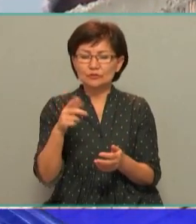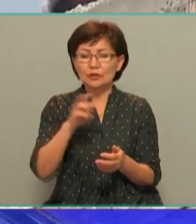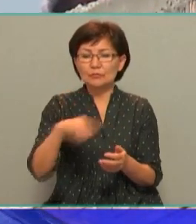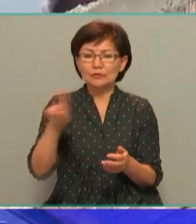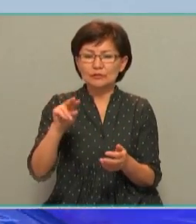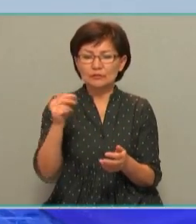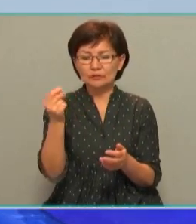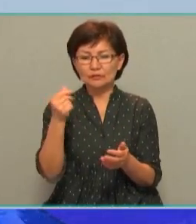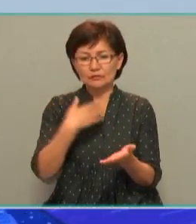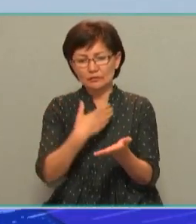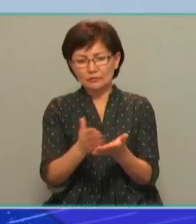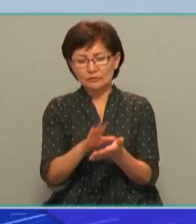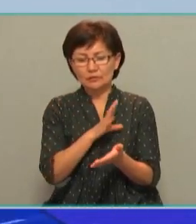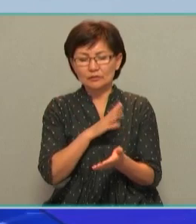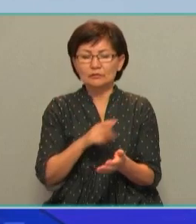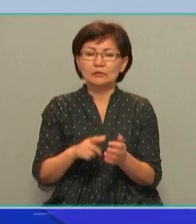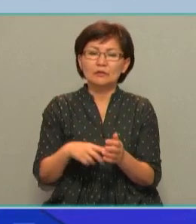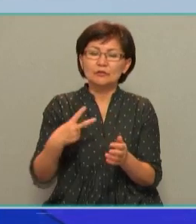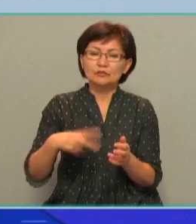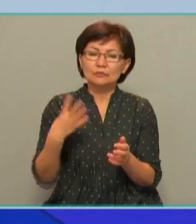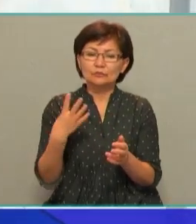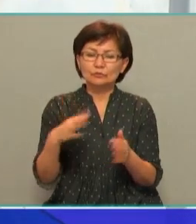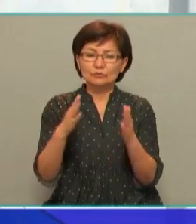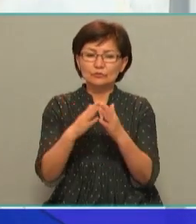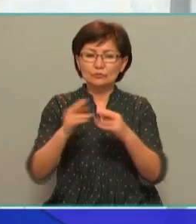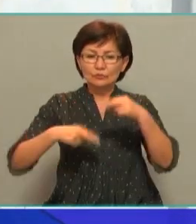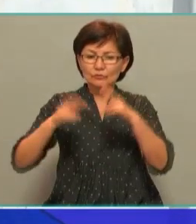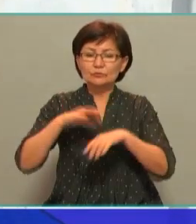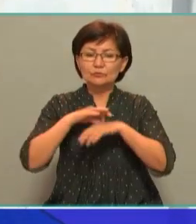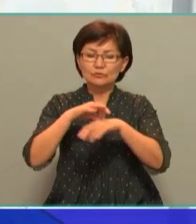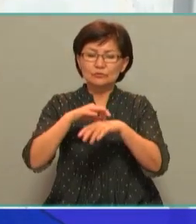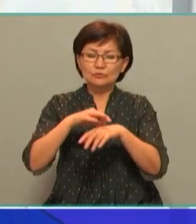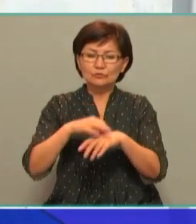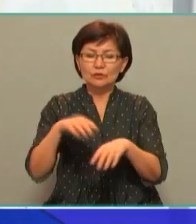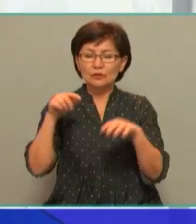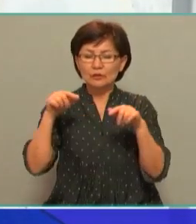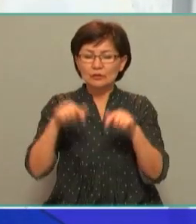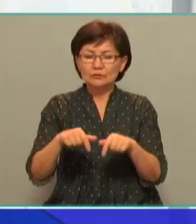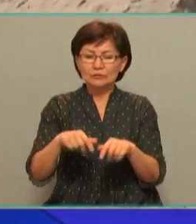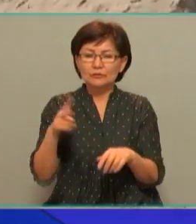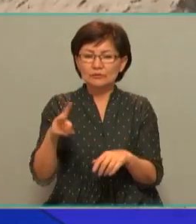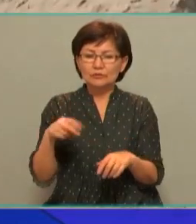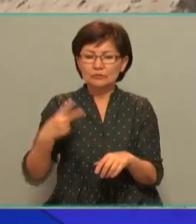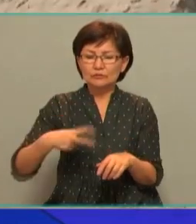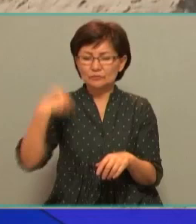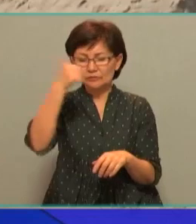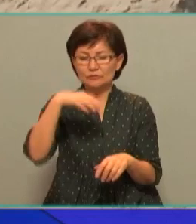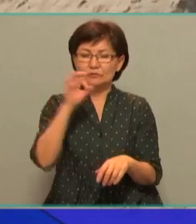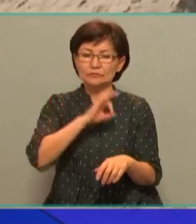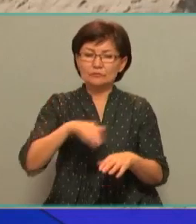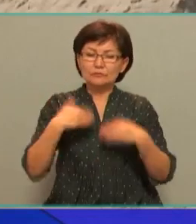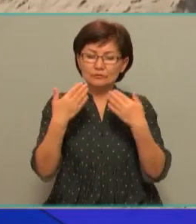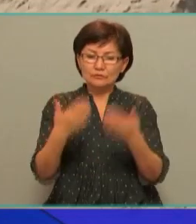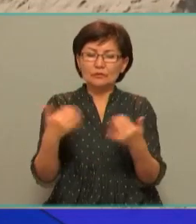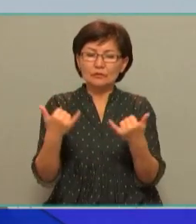есебінен 75 мың шаршы метрді құрайтын 24 тұрғын үйдің құрылысы жүргізілуде. Нысан 2020 жылы пайдалануға беріледі. Қазіргі